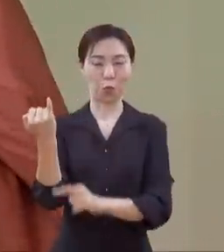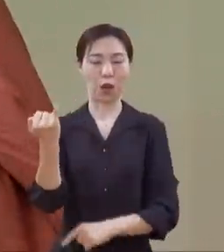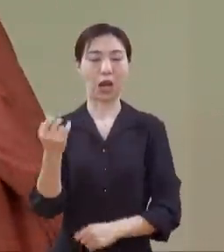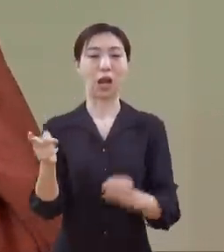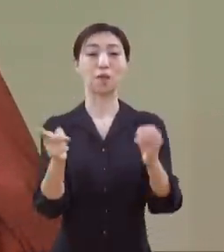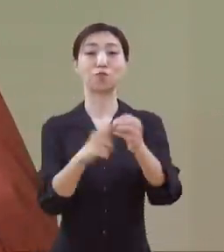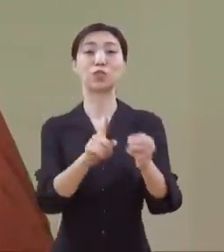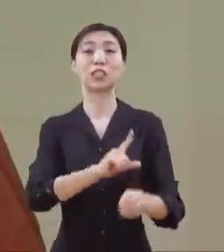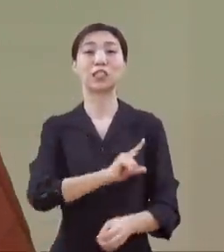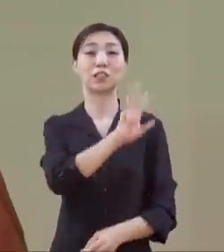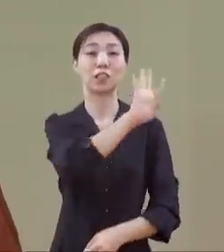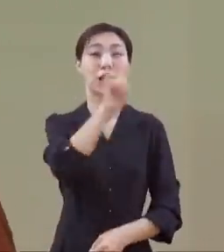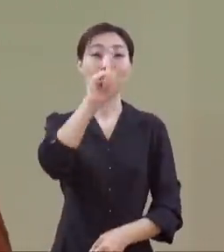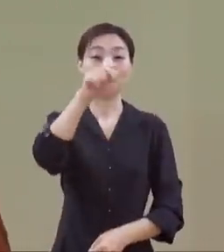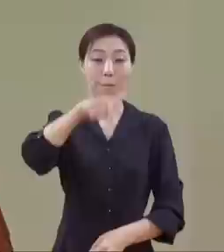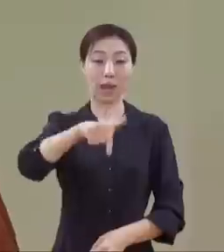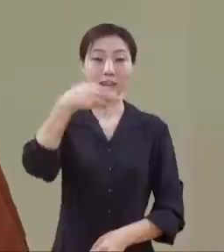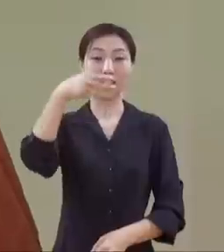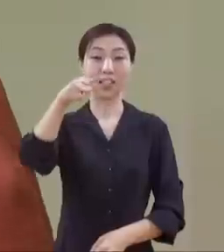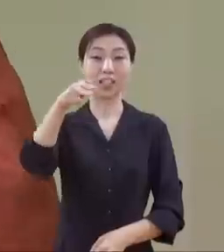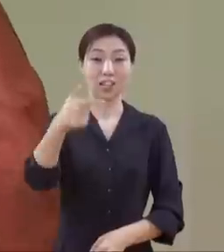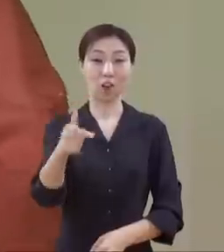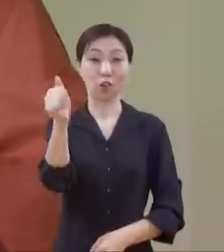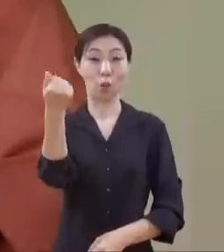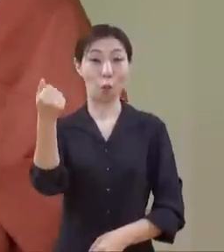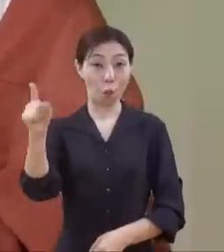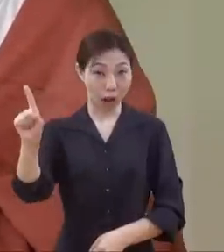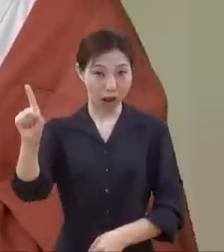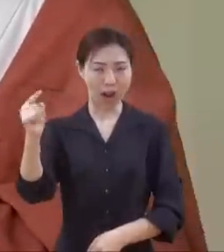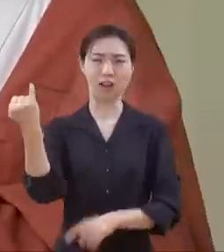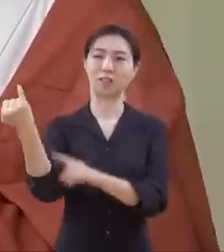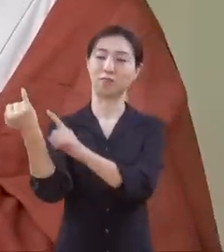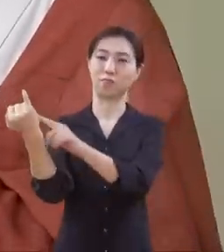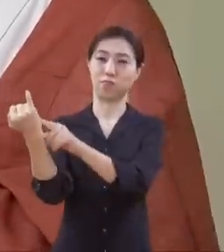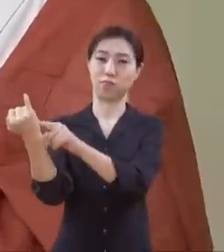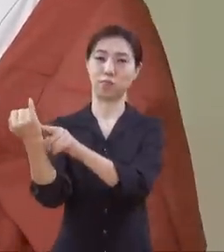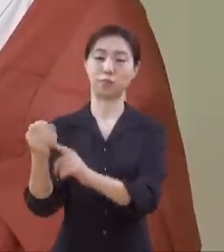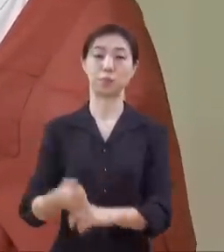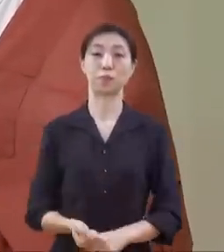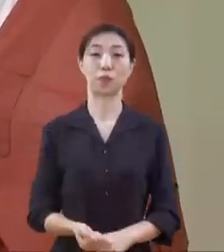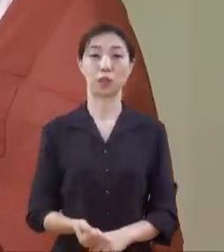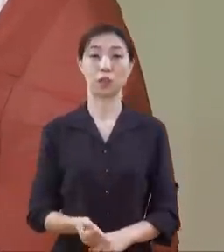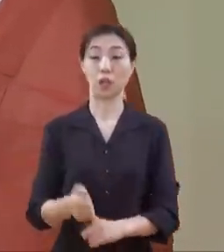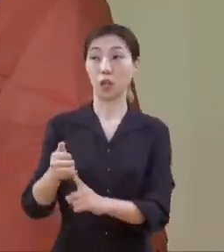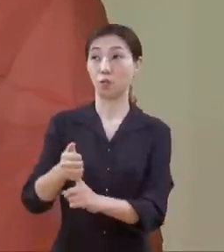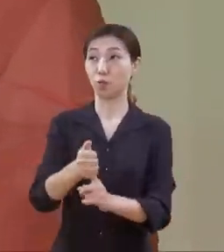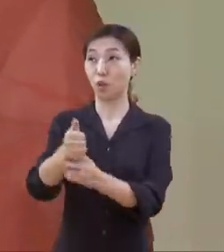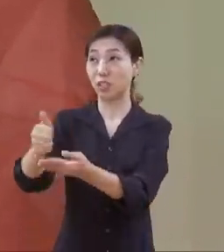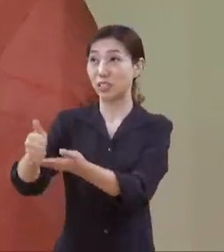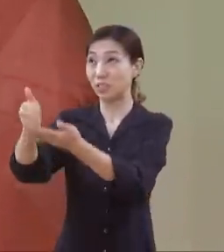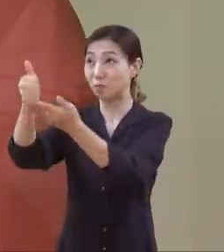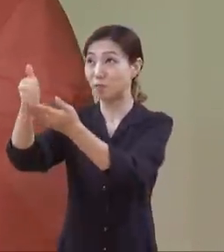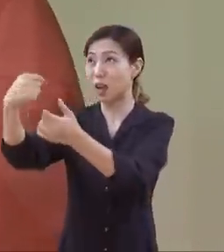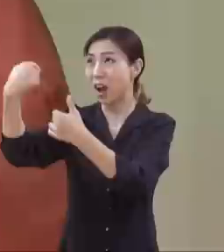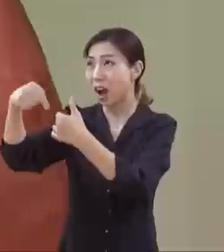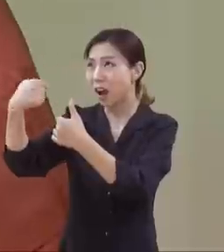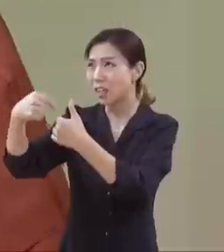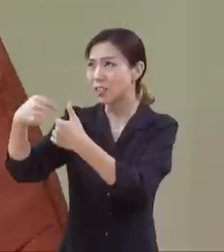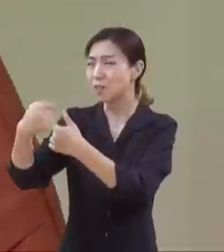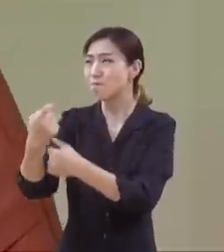불교의 가르침도 공부하고 부처님의 가르침도 이제 배워 나가면서 이제